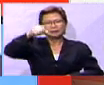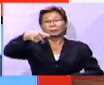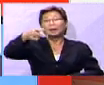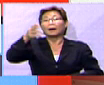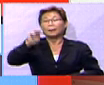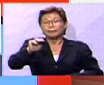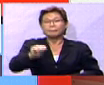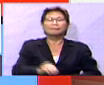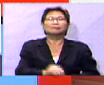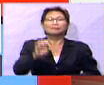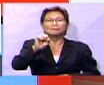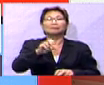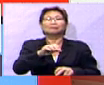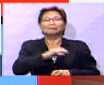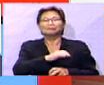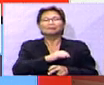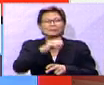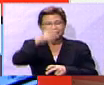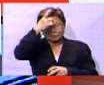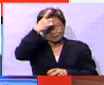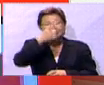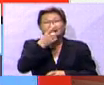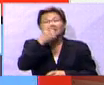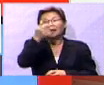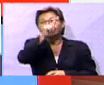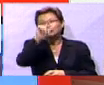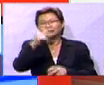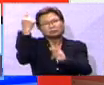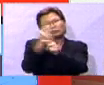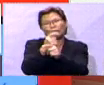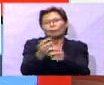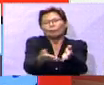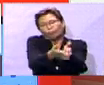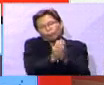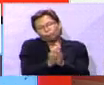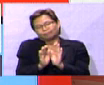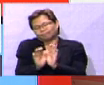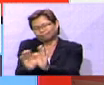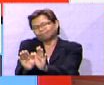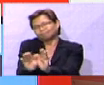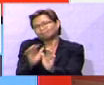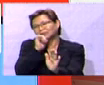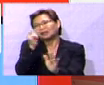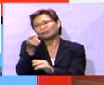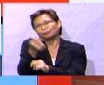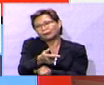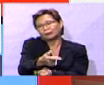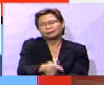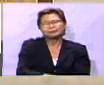keputusan dibuat Hakim Datin Azizah Nawawi turut menetapkan Permohonan ditolak tanpa